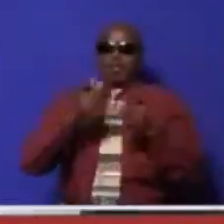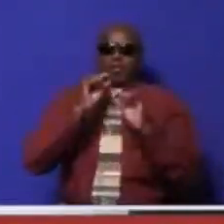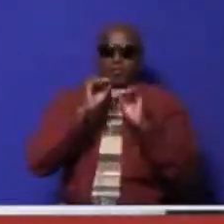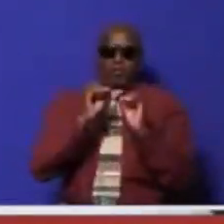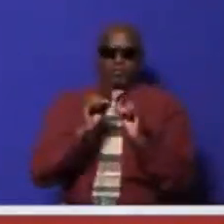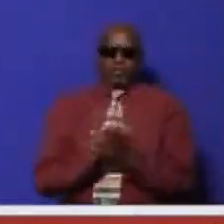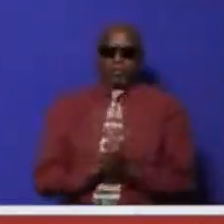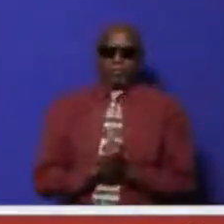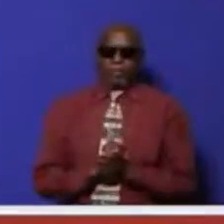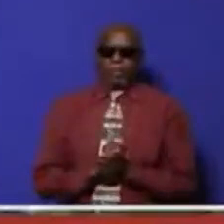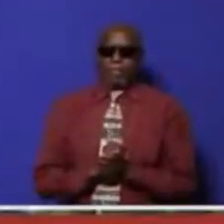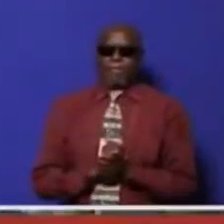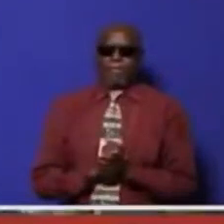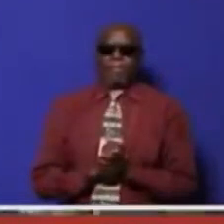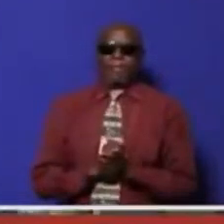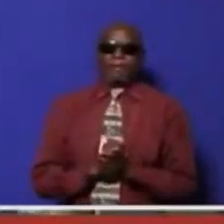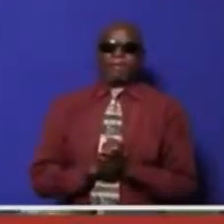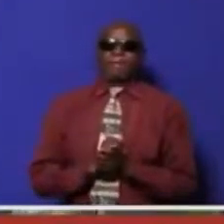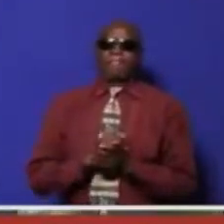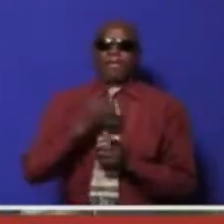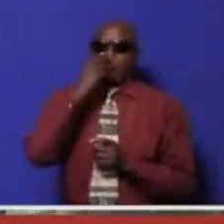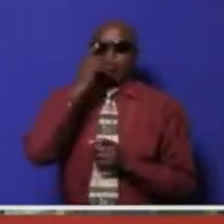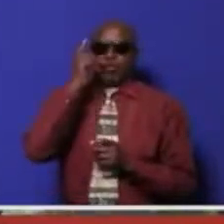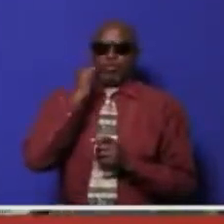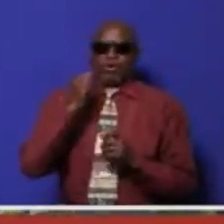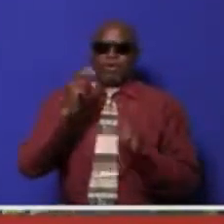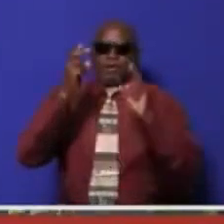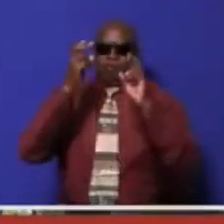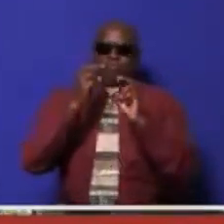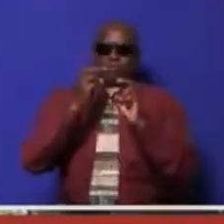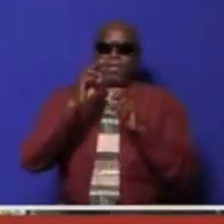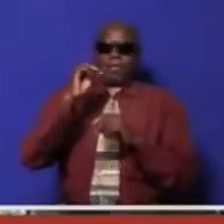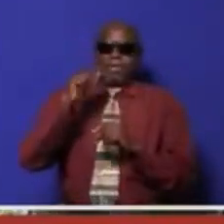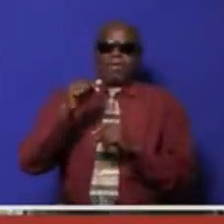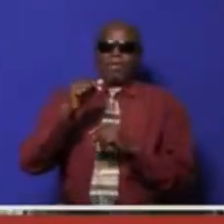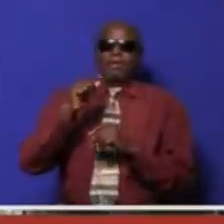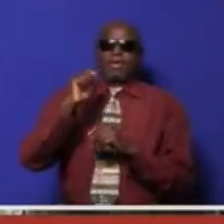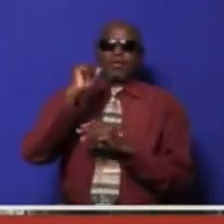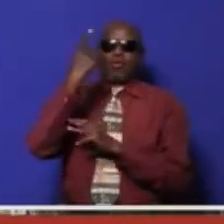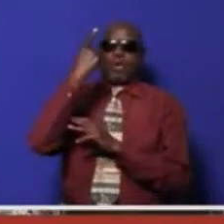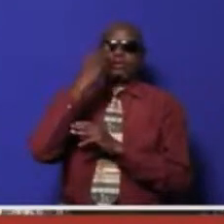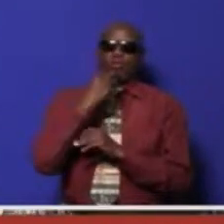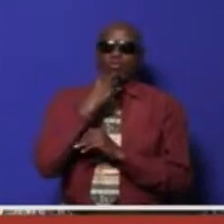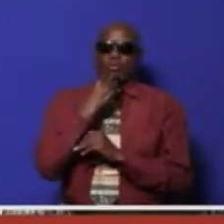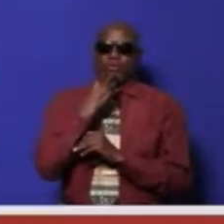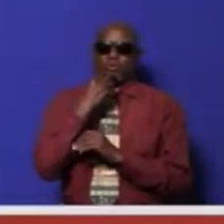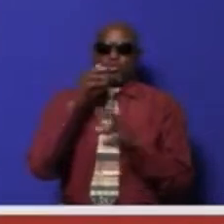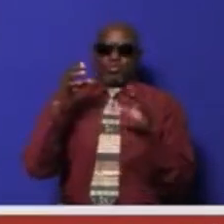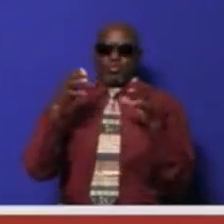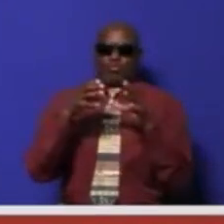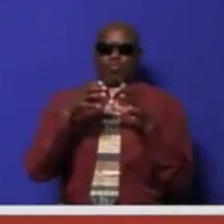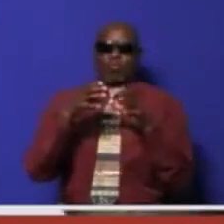kuandamana. Licha ya Rais William Ruto kufanya kikao na wabunge wa Kenya Kwanza asubuhi Jumanne, kundi la Occupy